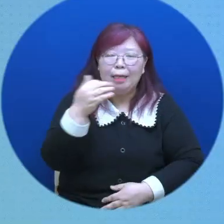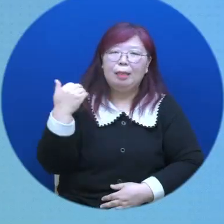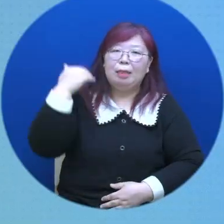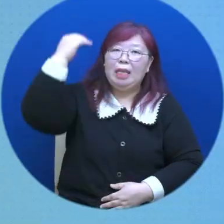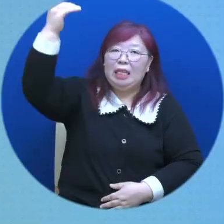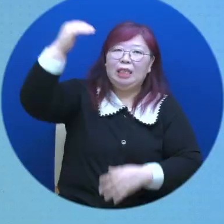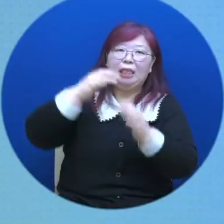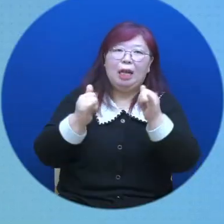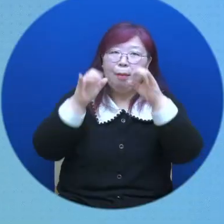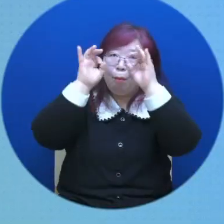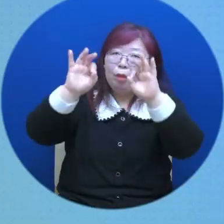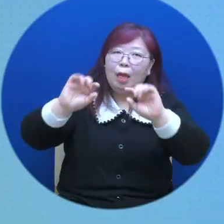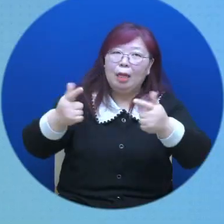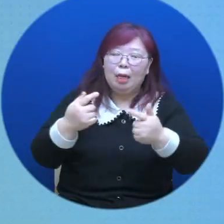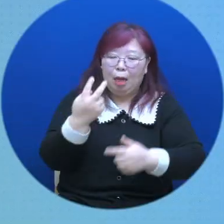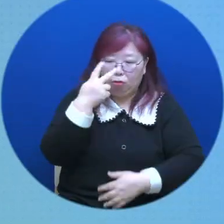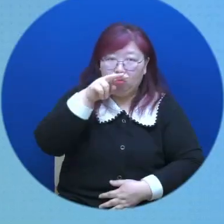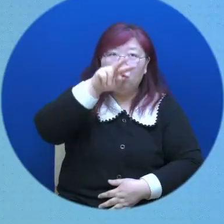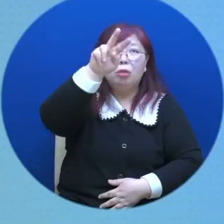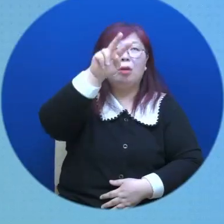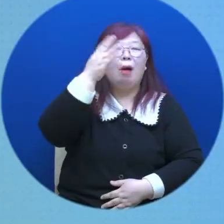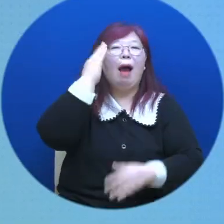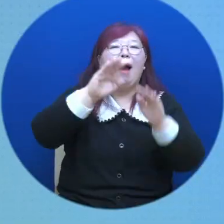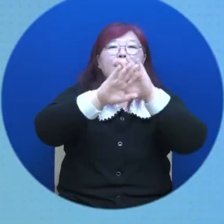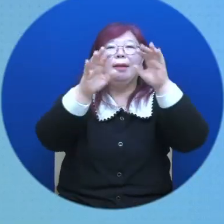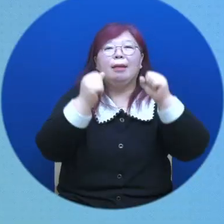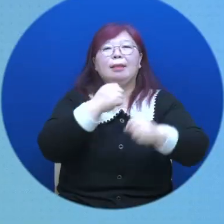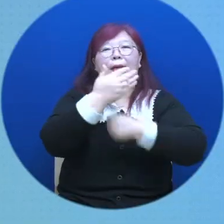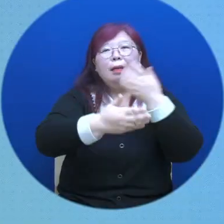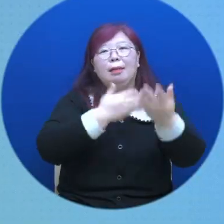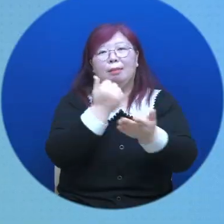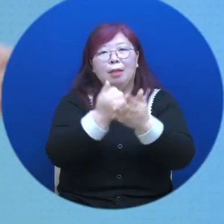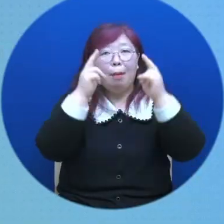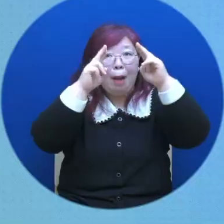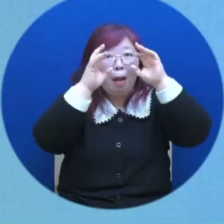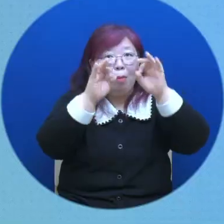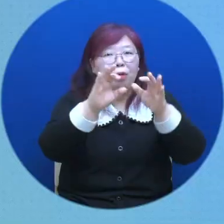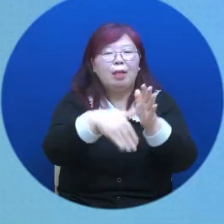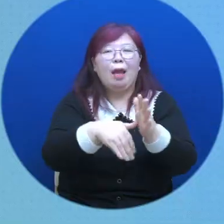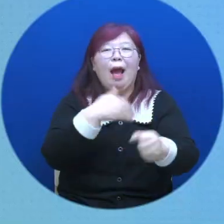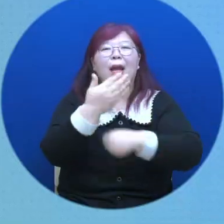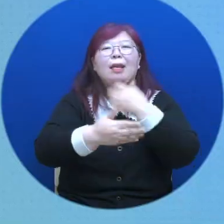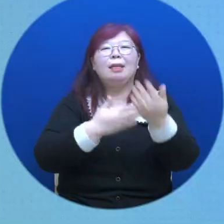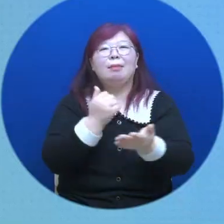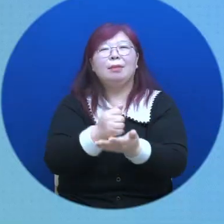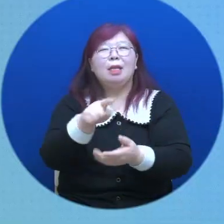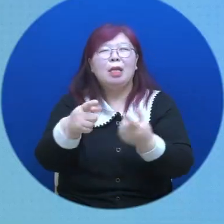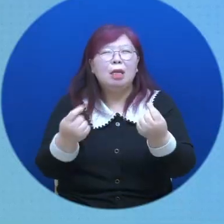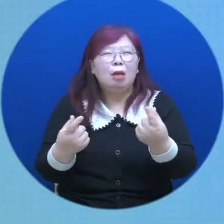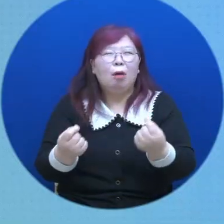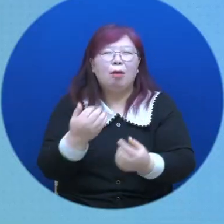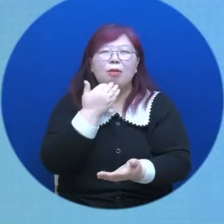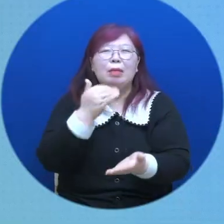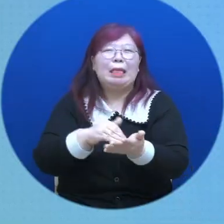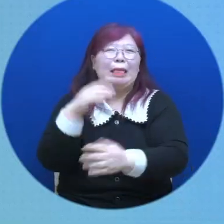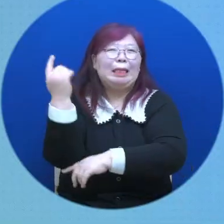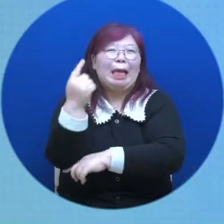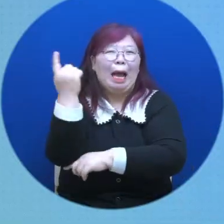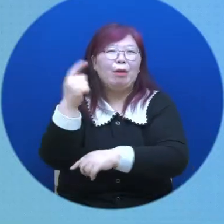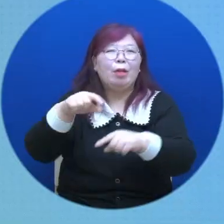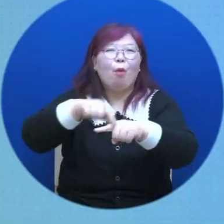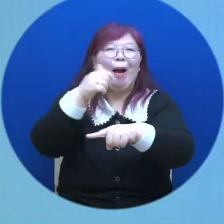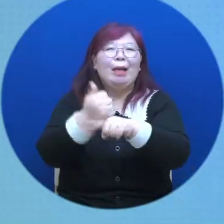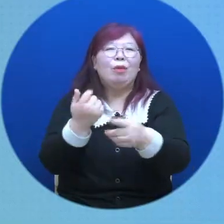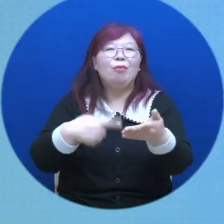아니라 눈을 들어 하늘에 계신 하나님을 바라보게 될 때에 하나님은 이 같은 다윗을 위하여 하나님이